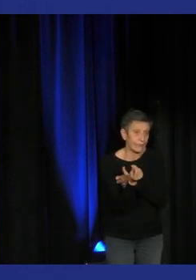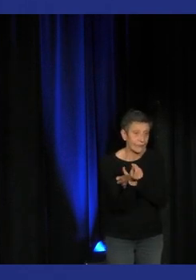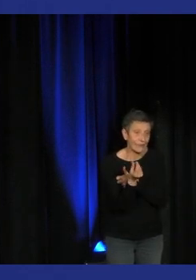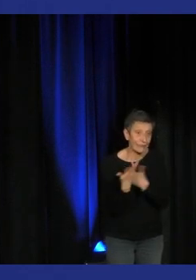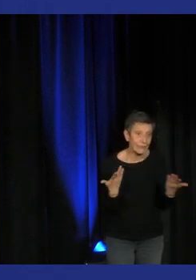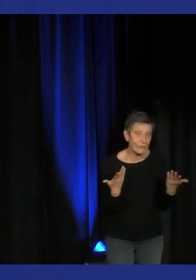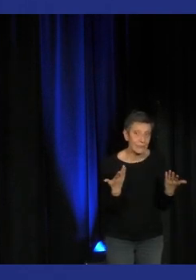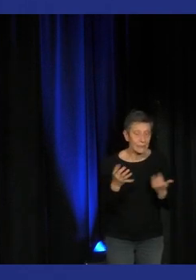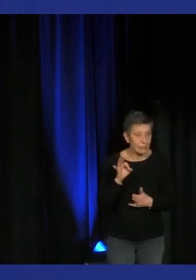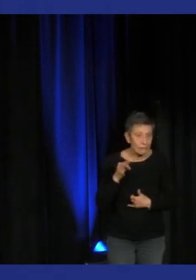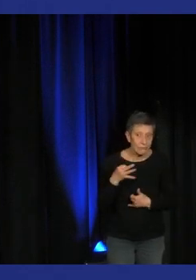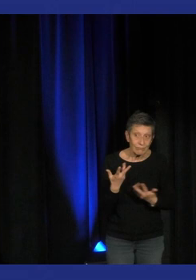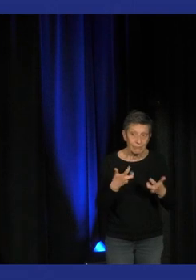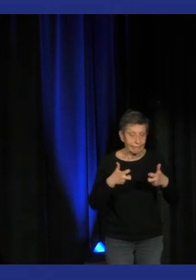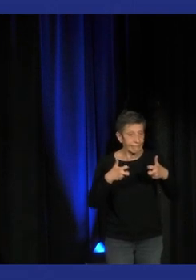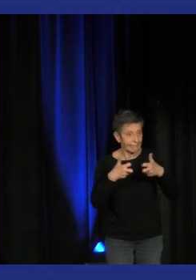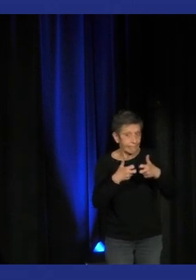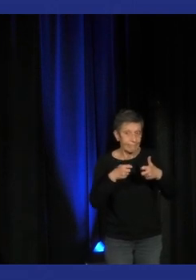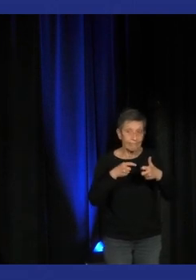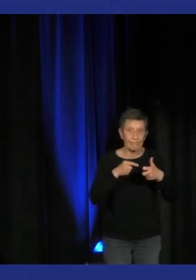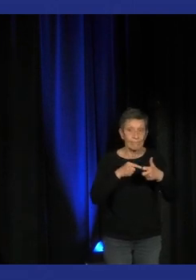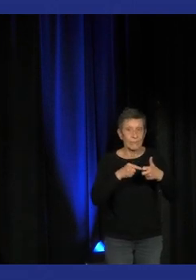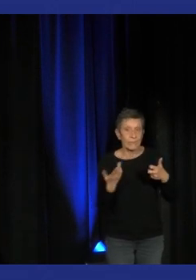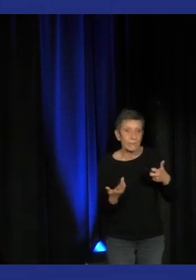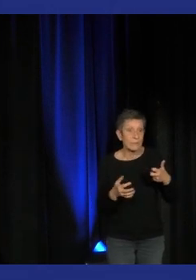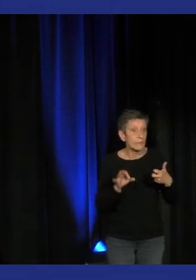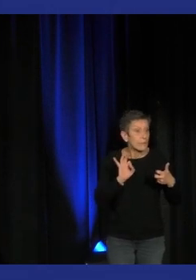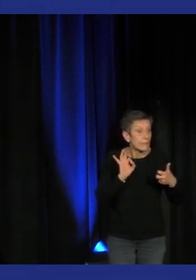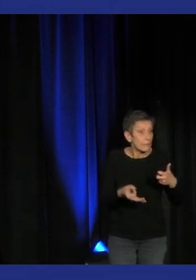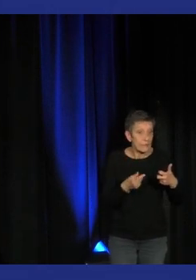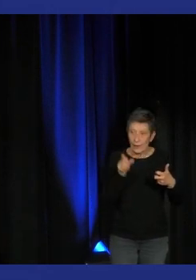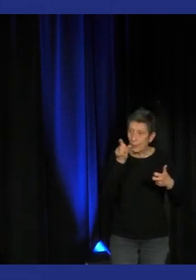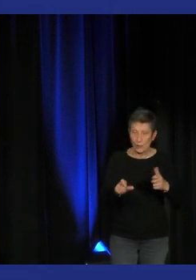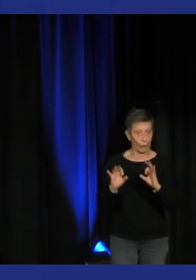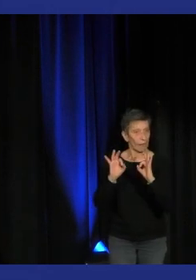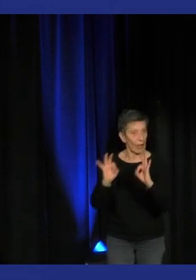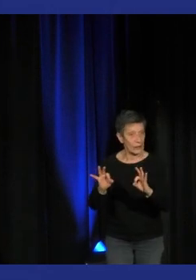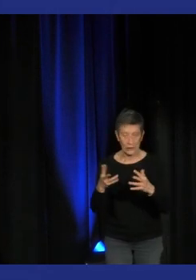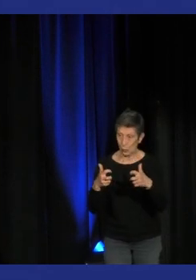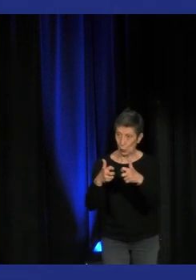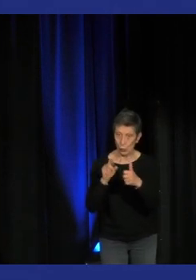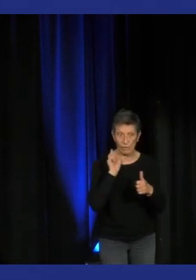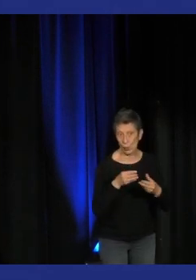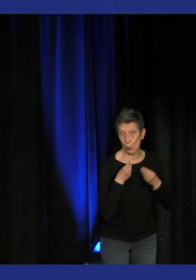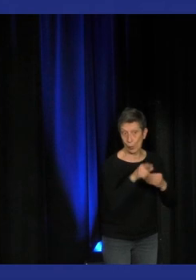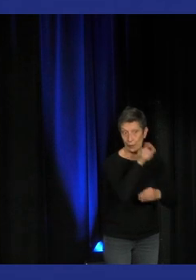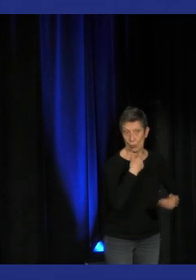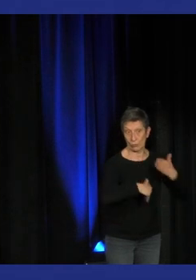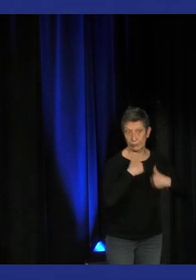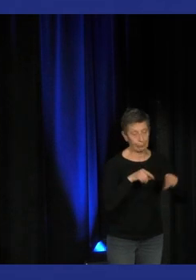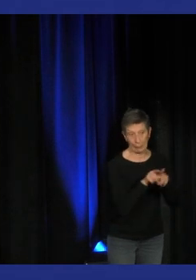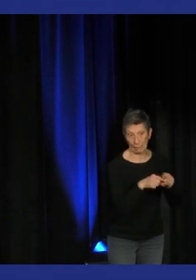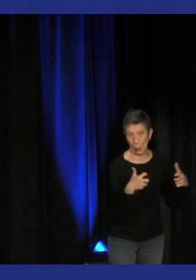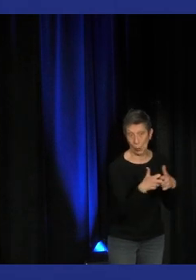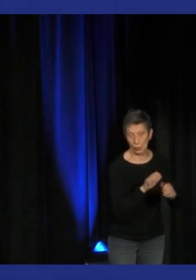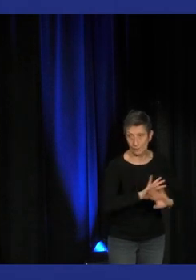public tout à l'heure, un coût financier qui doit être identique à celui qui est supporté par les personnes valides. Et donc ces libertés de mobilité